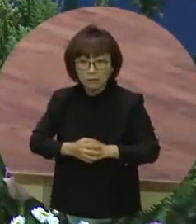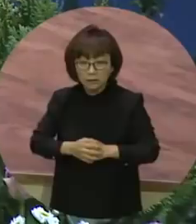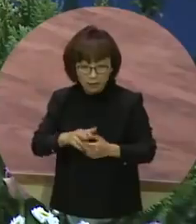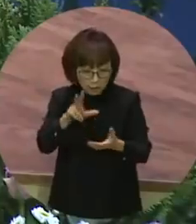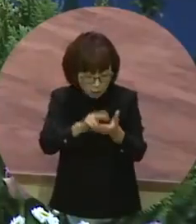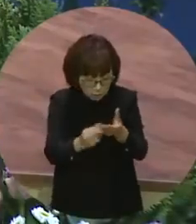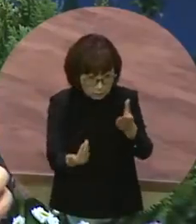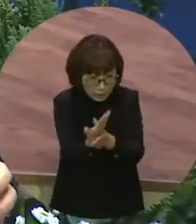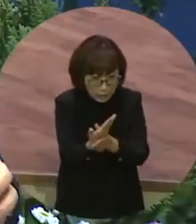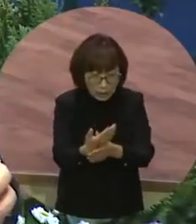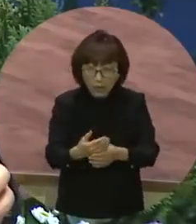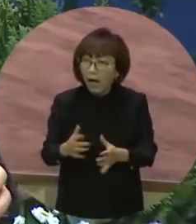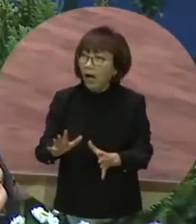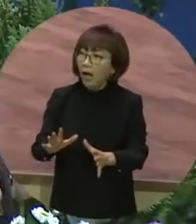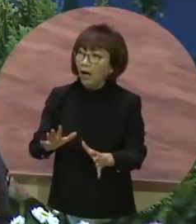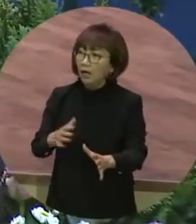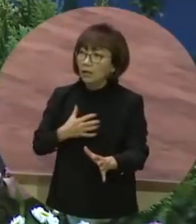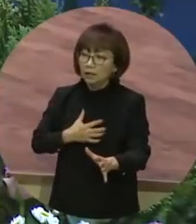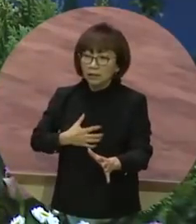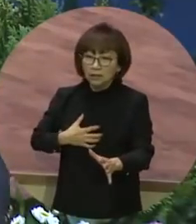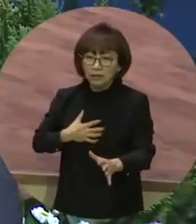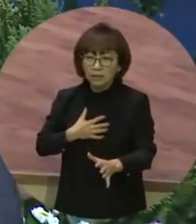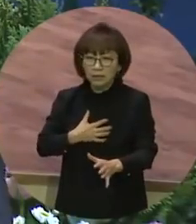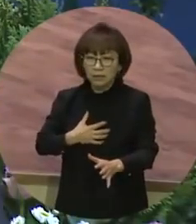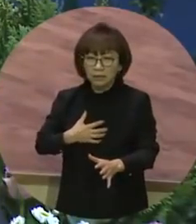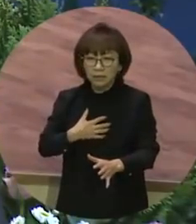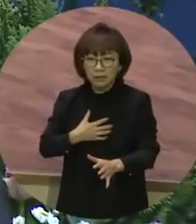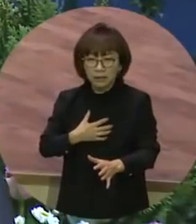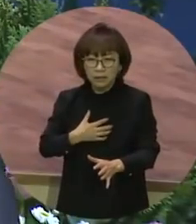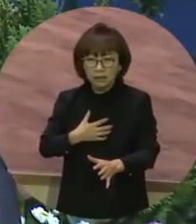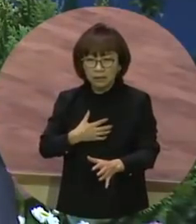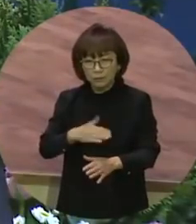전부 다 불신앙으로 다 돌아가요.